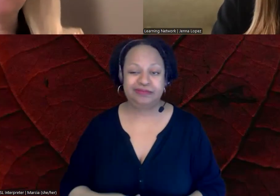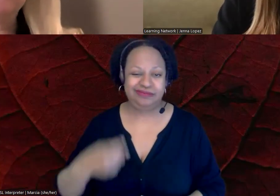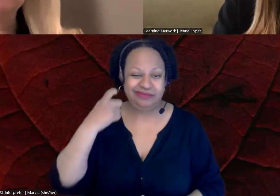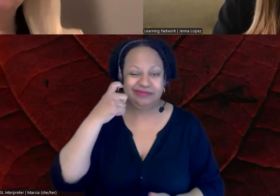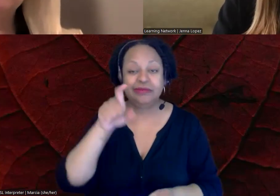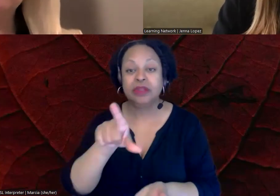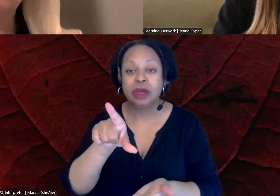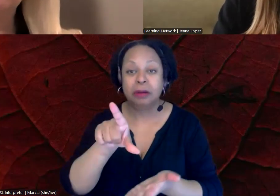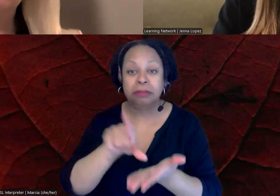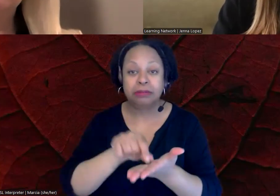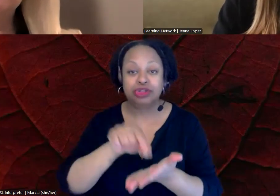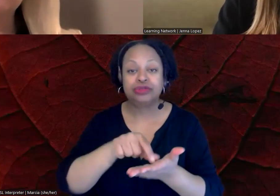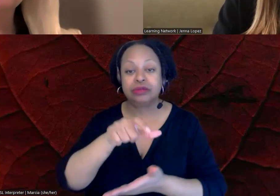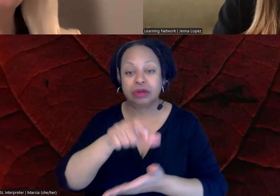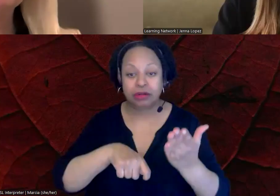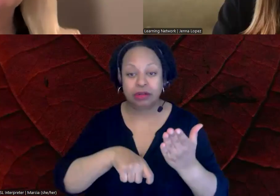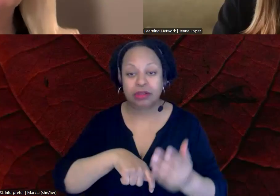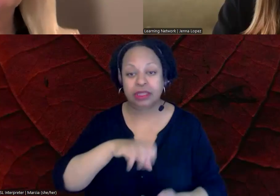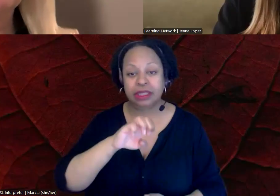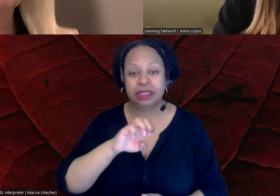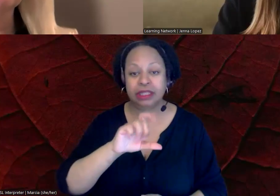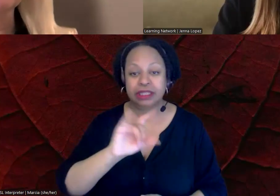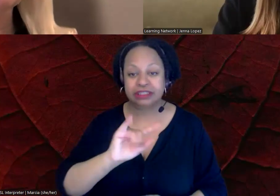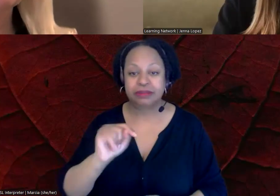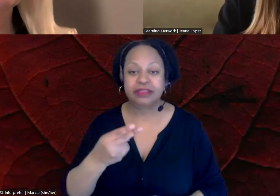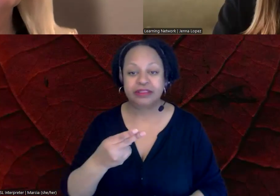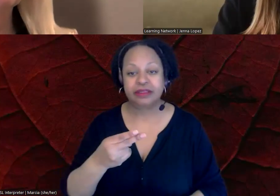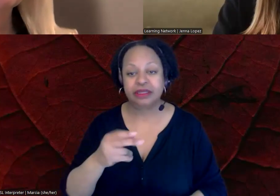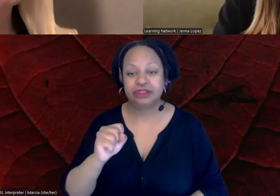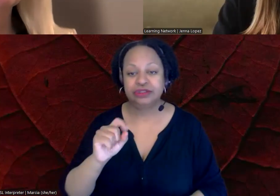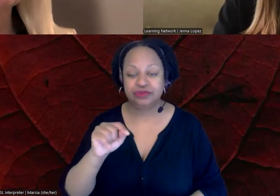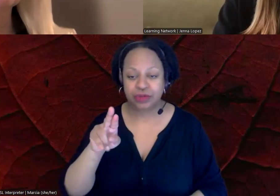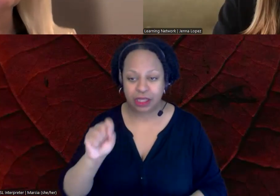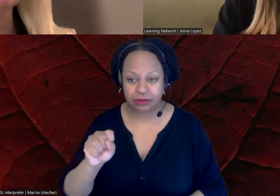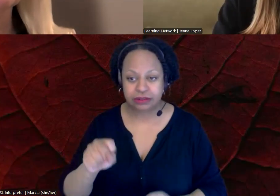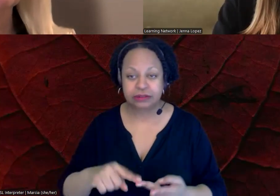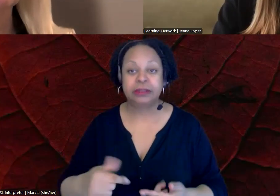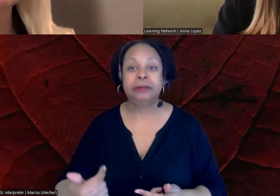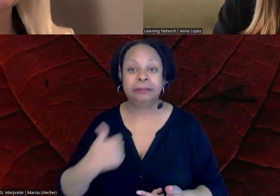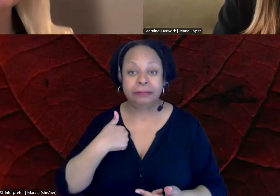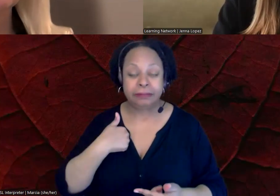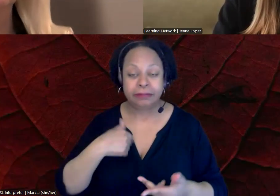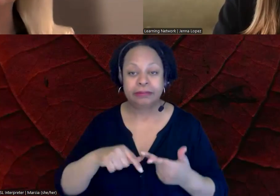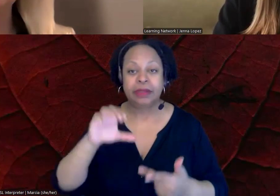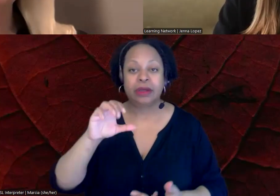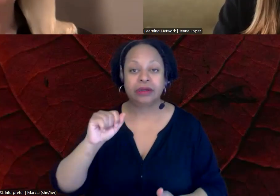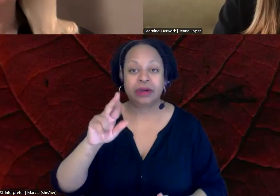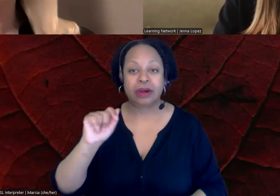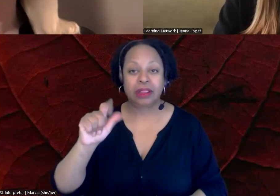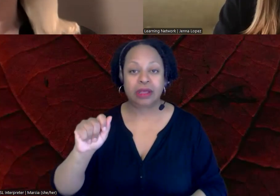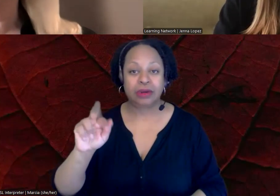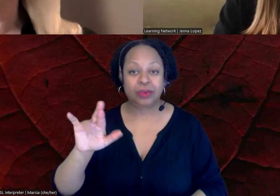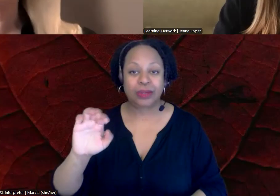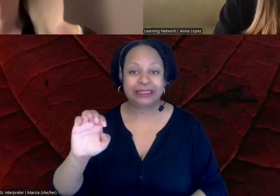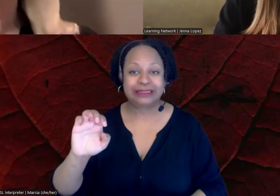Nous venons de publier un mémoire et Libet Strauss et Heather Rice où nous avons examiné